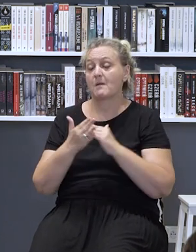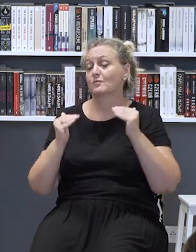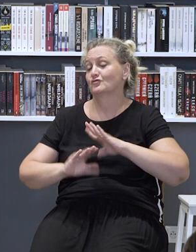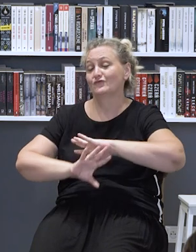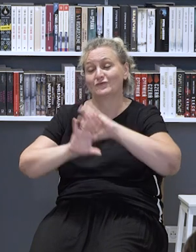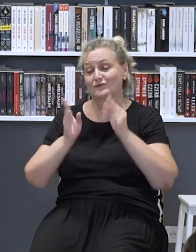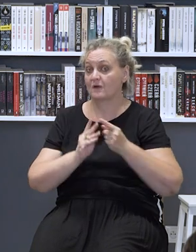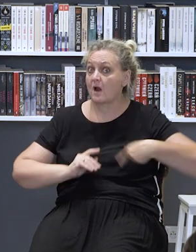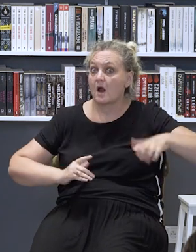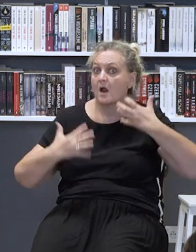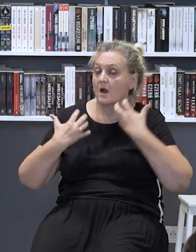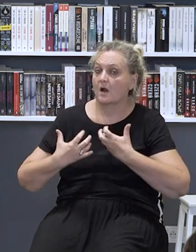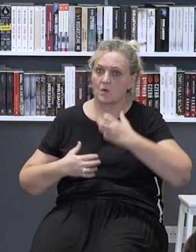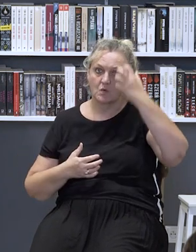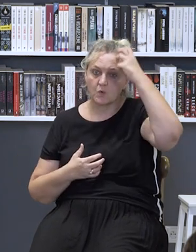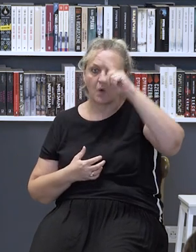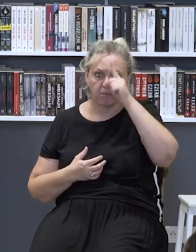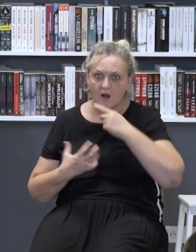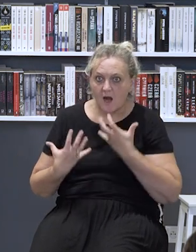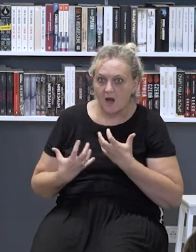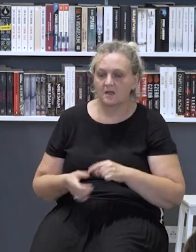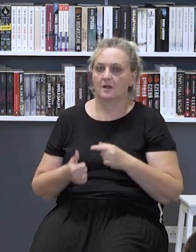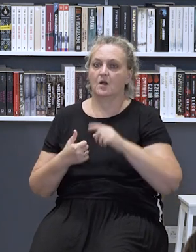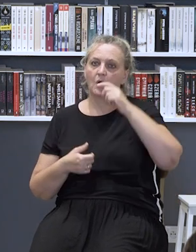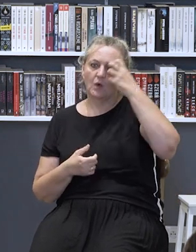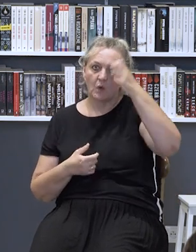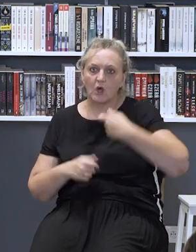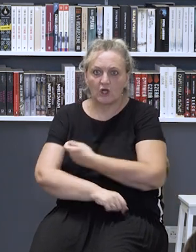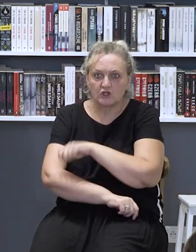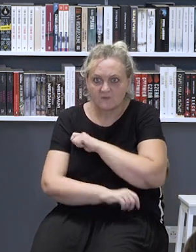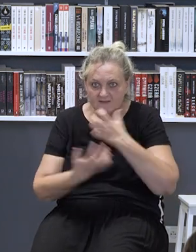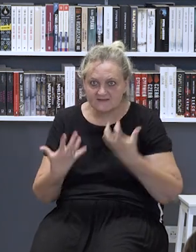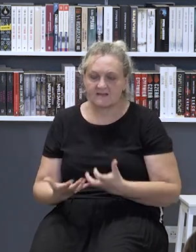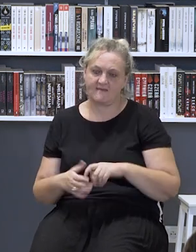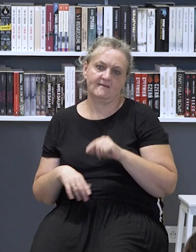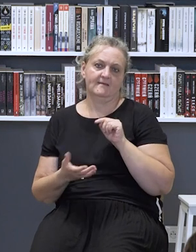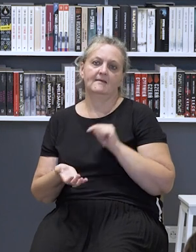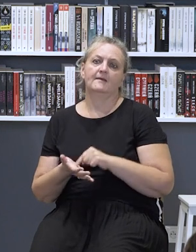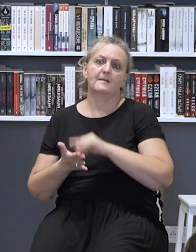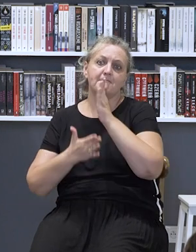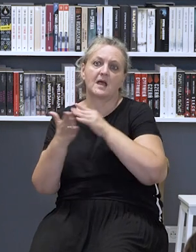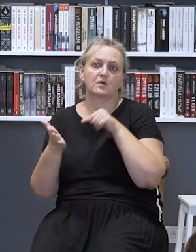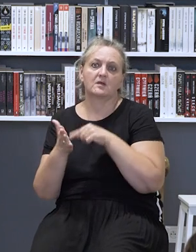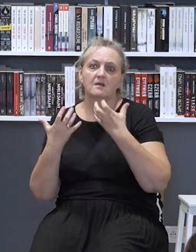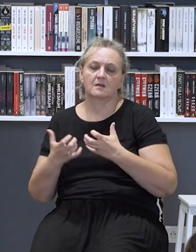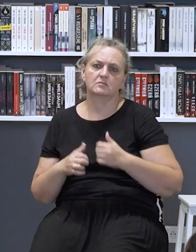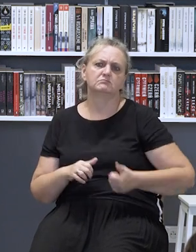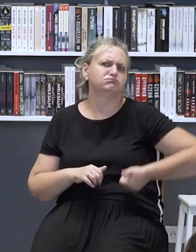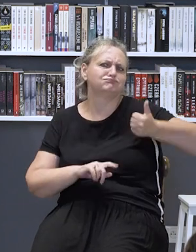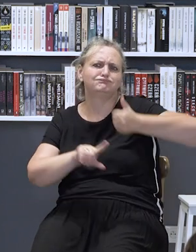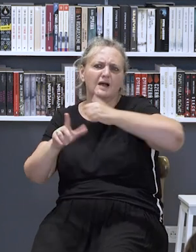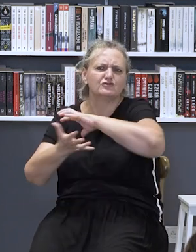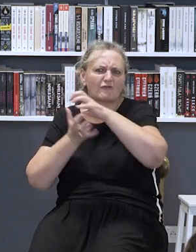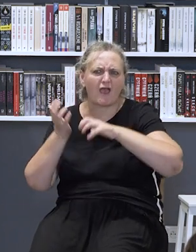wszystko. Chciał jej król Portugalii, chciał jej król Hiszpanii. Chcieli takiej mapy można władcy